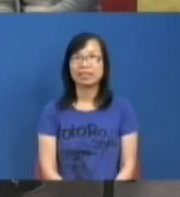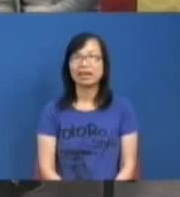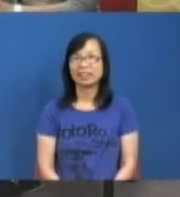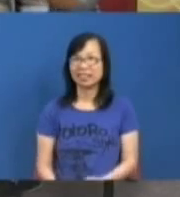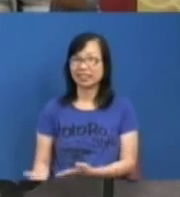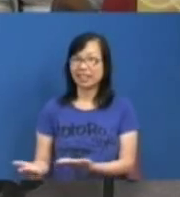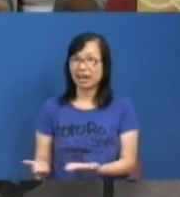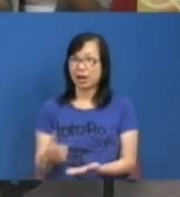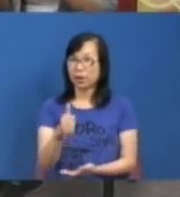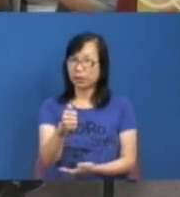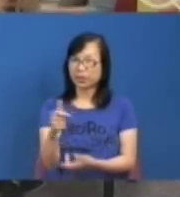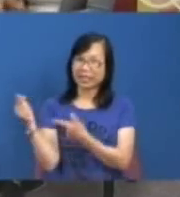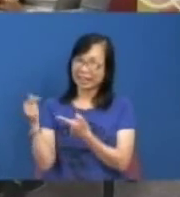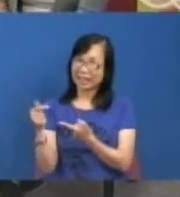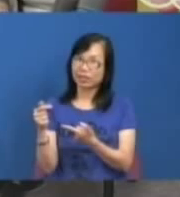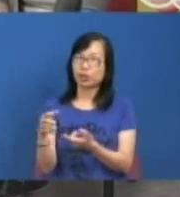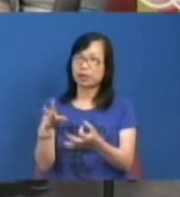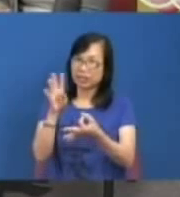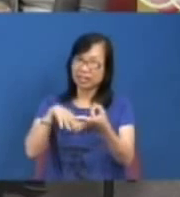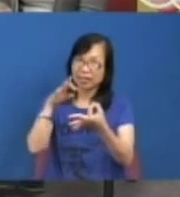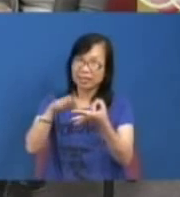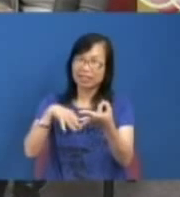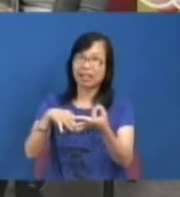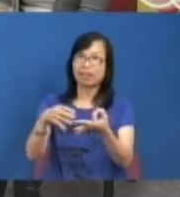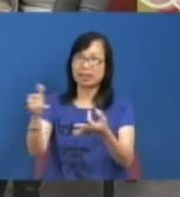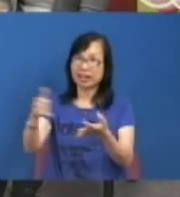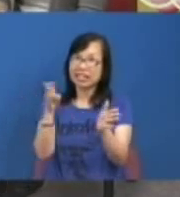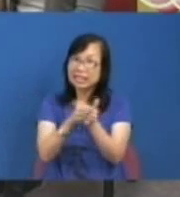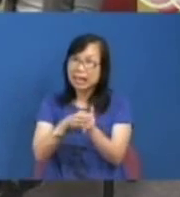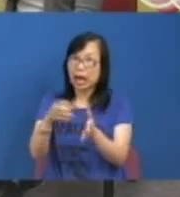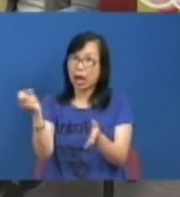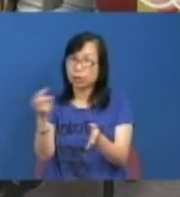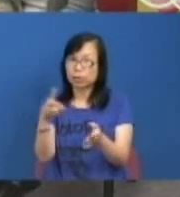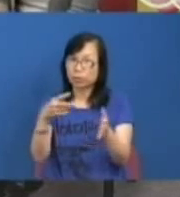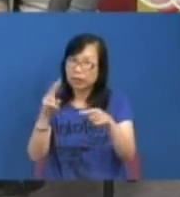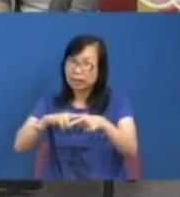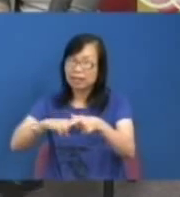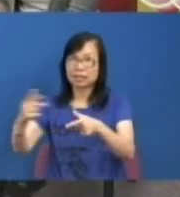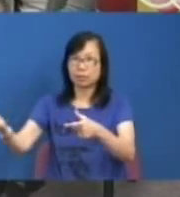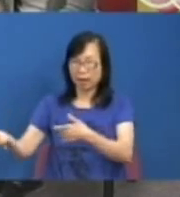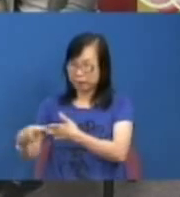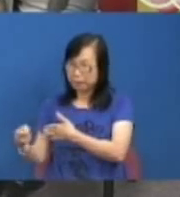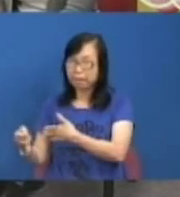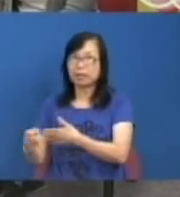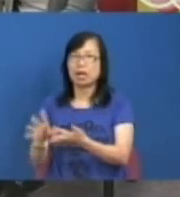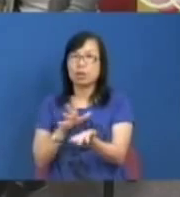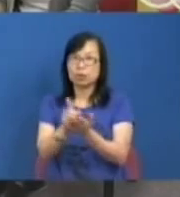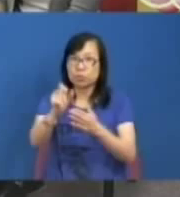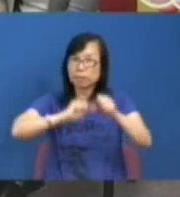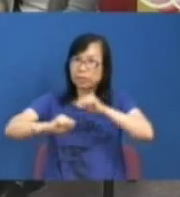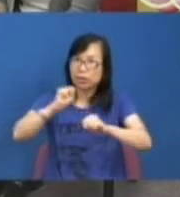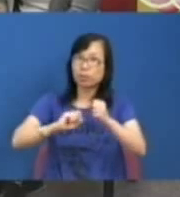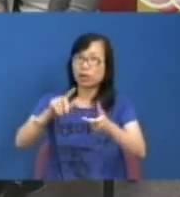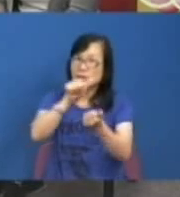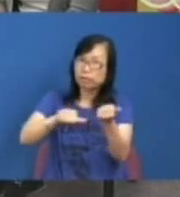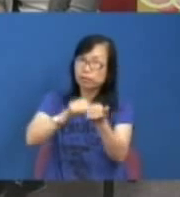OK， 今天多謝大家繼續回來姗姗來遲啦。我再介紹我們身邊就是專業動力的副主